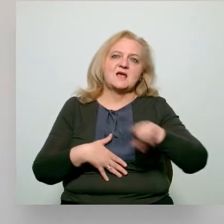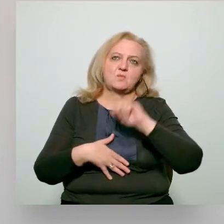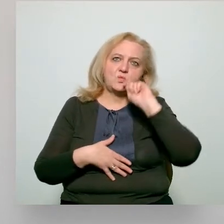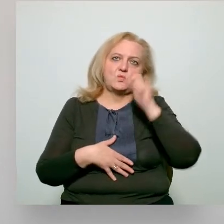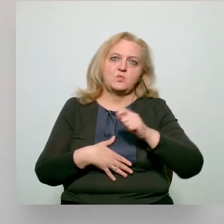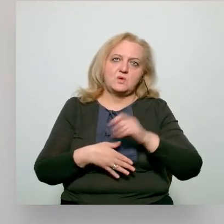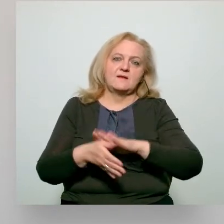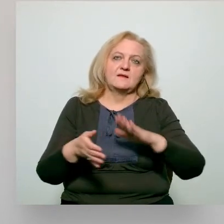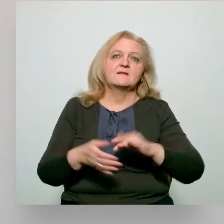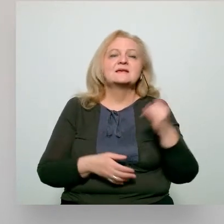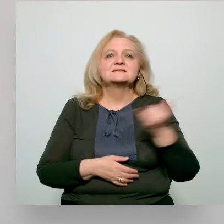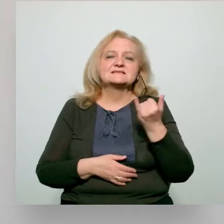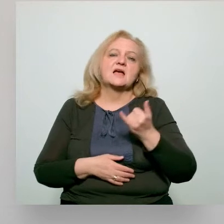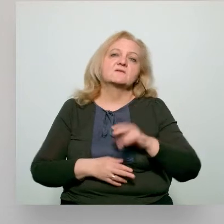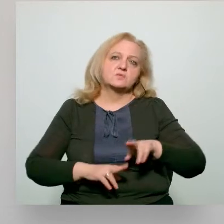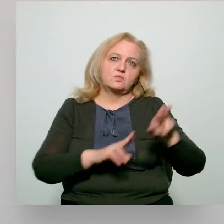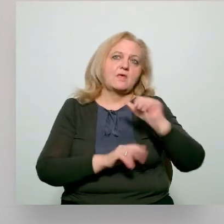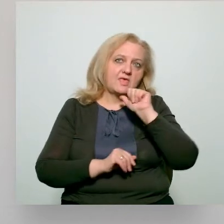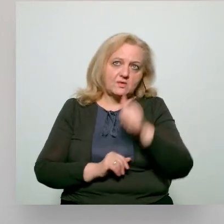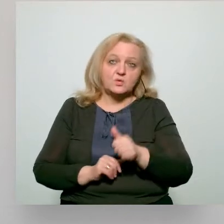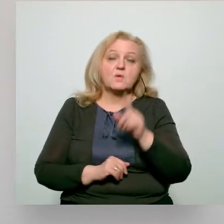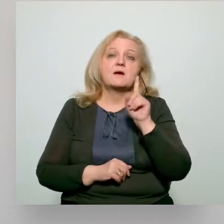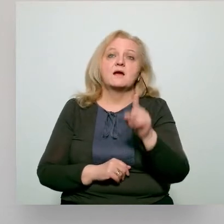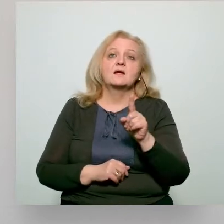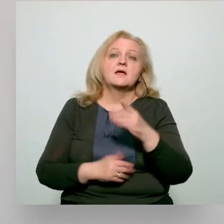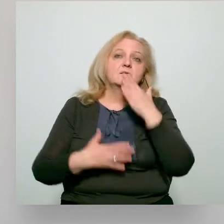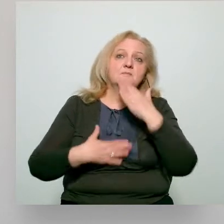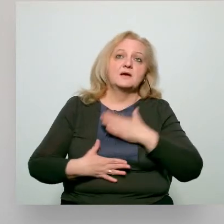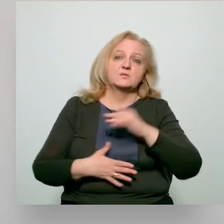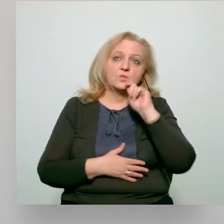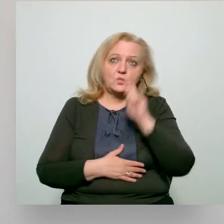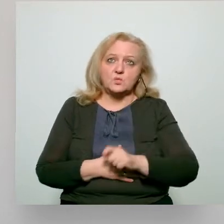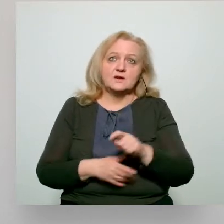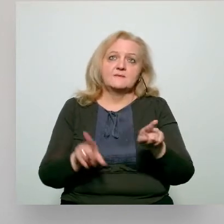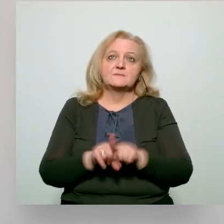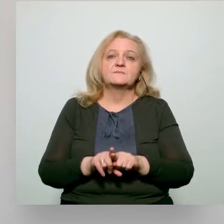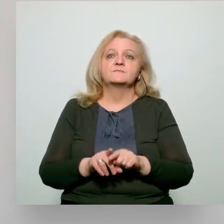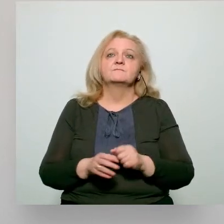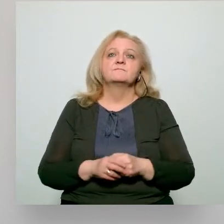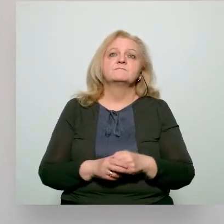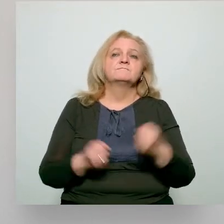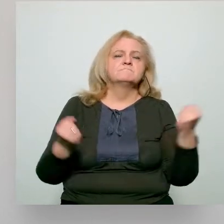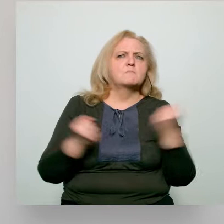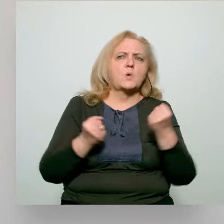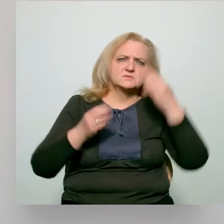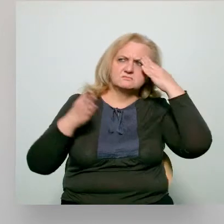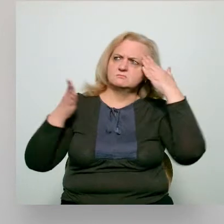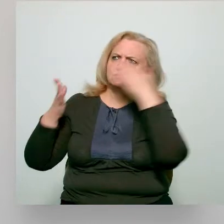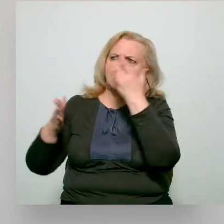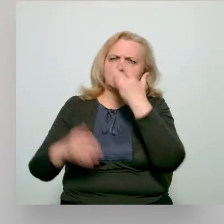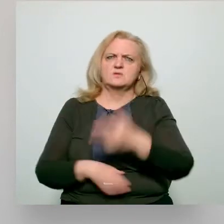z europeizacją i z patriotyzmem ukraińskim. Nigdy nie było orientacji na Rosji w